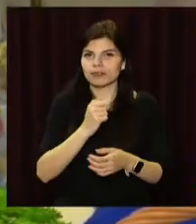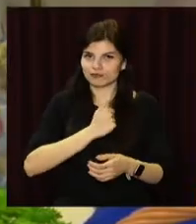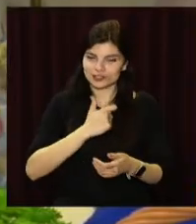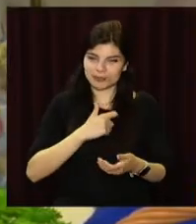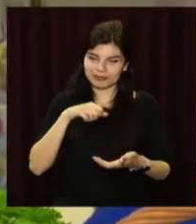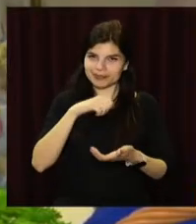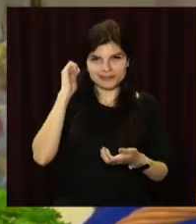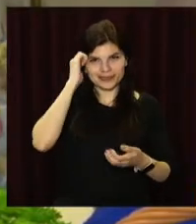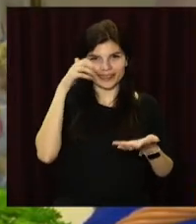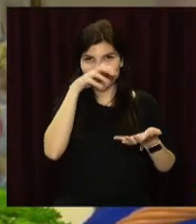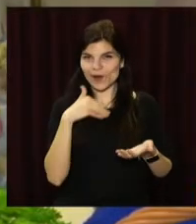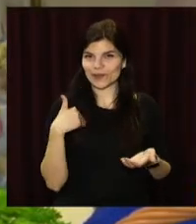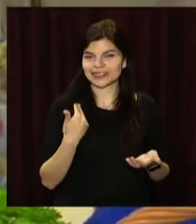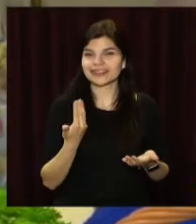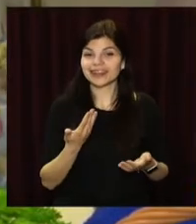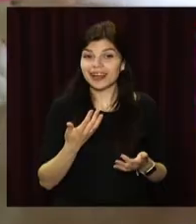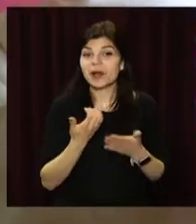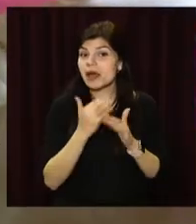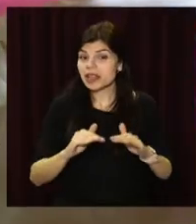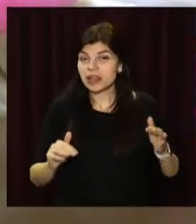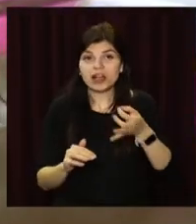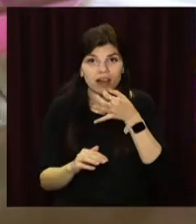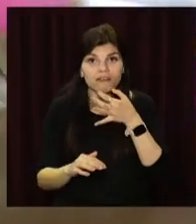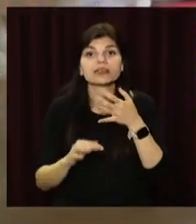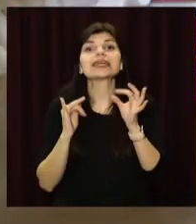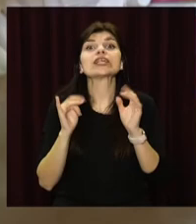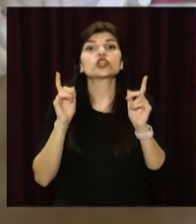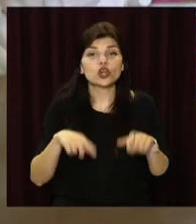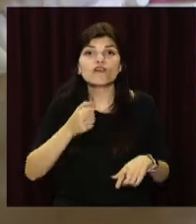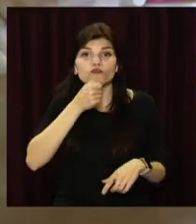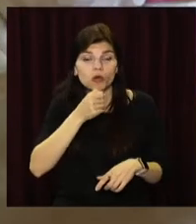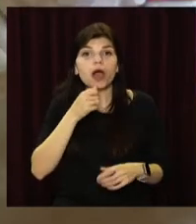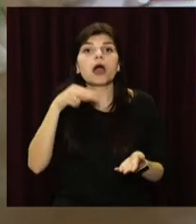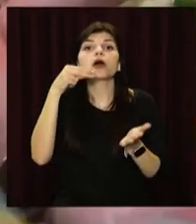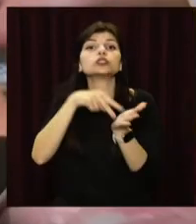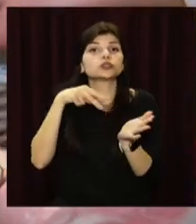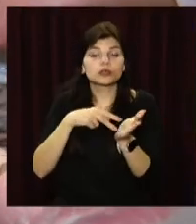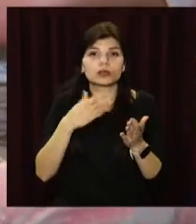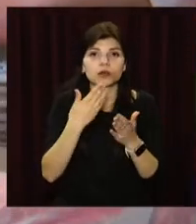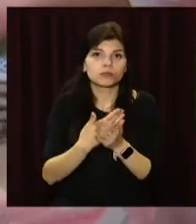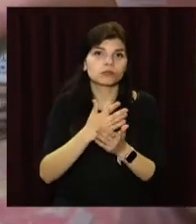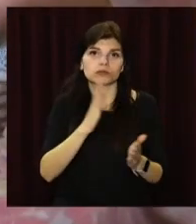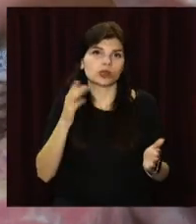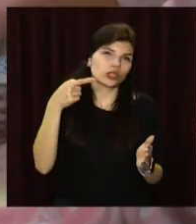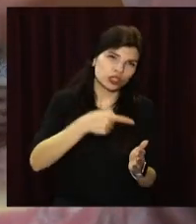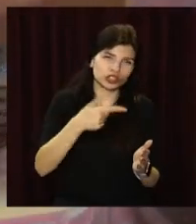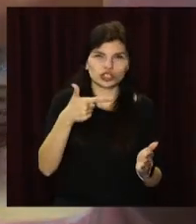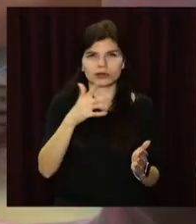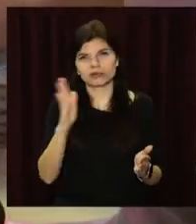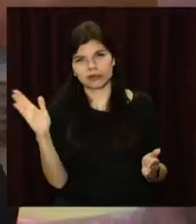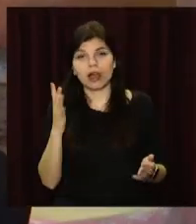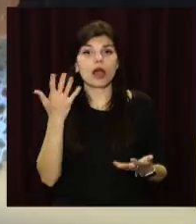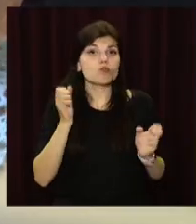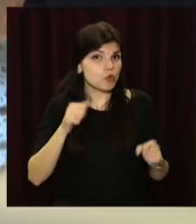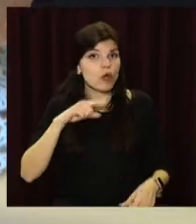Оздобити великодній кошик до снаги не тільки дітям, а й дорослим. Вартість такого заняття у студії – 500 гривень. Та можна зекономити,